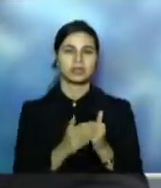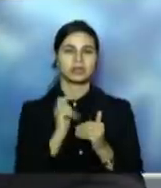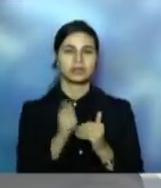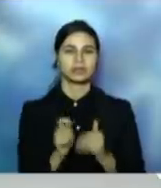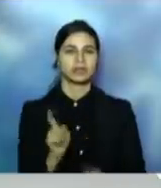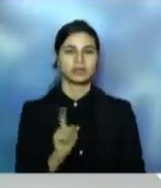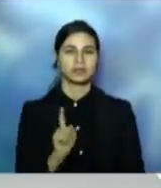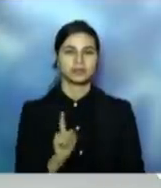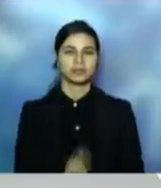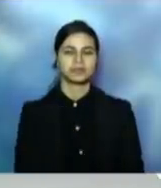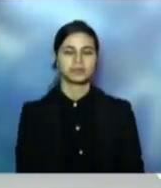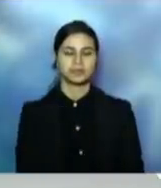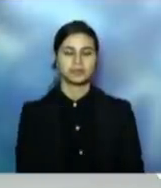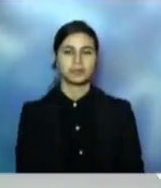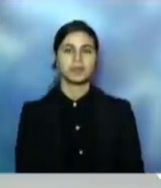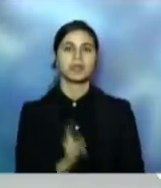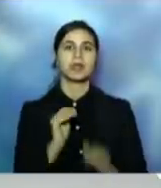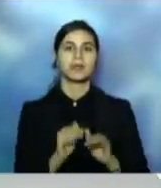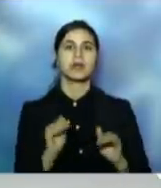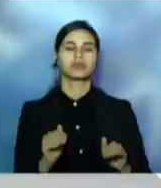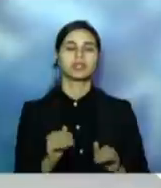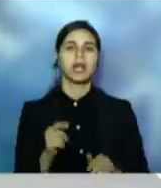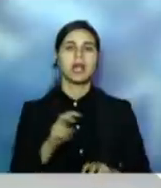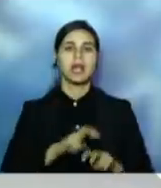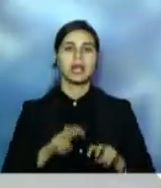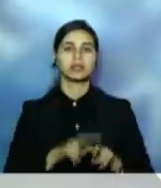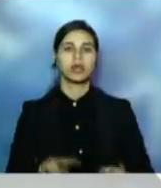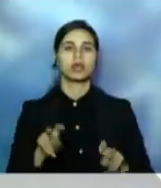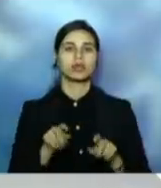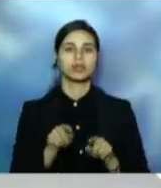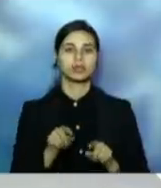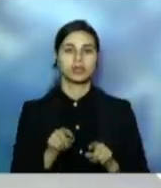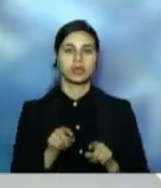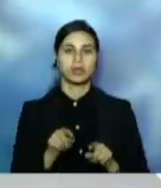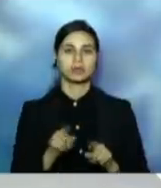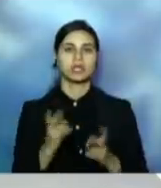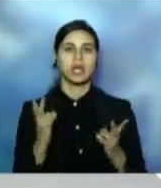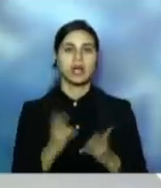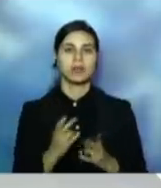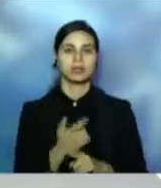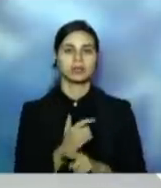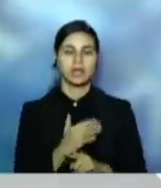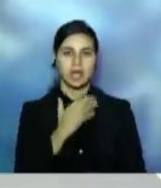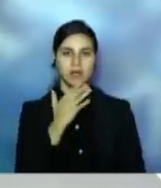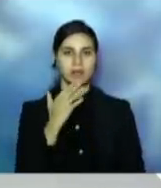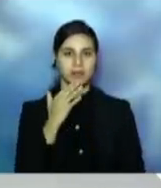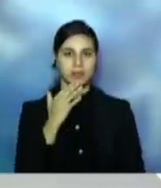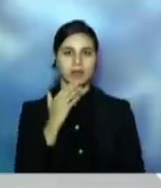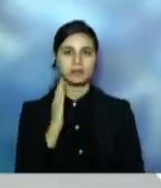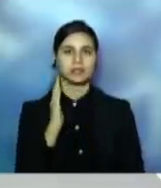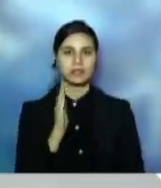მაპატიეთ. მოდით ესე ვთქვათ, ბავშვთა ენდოკრინოლოგებს ამ ინსულინის გამოყენების დიდი ის